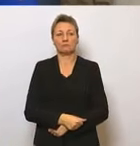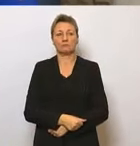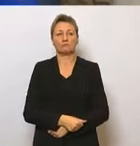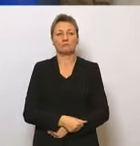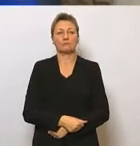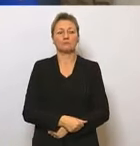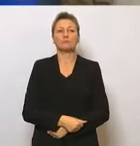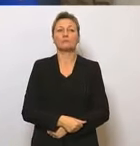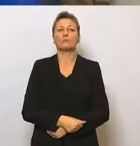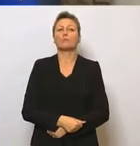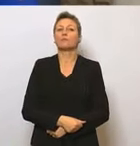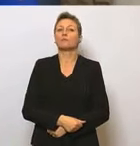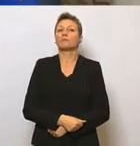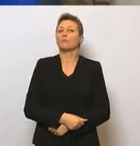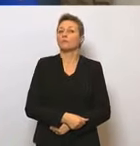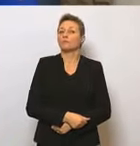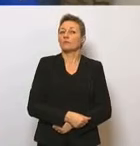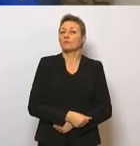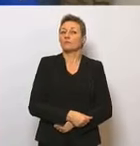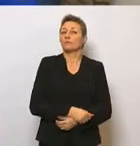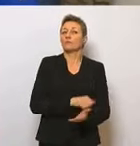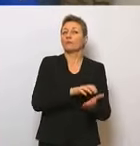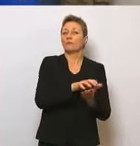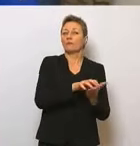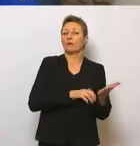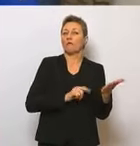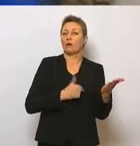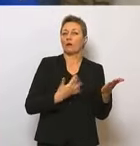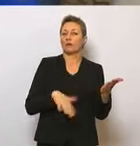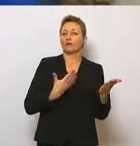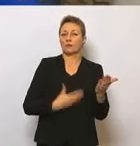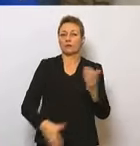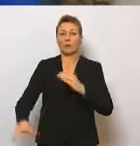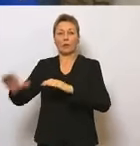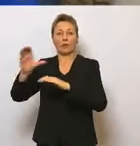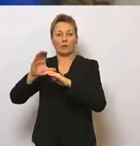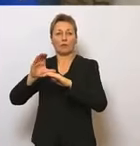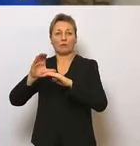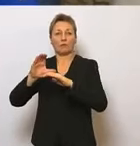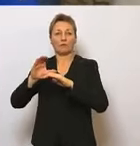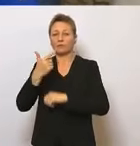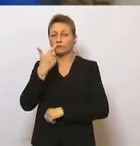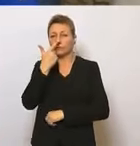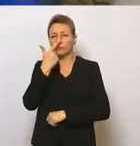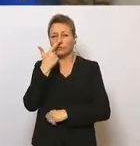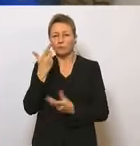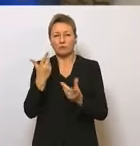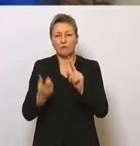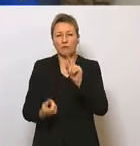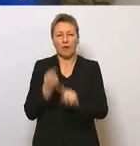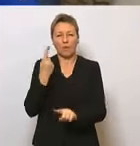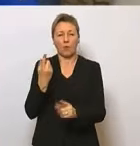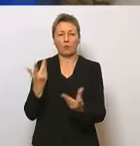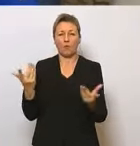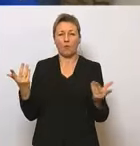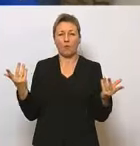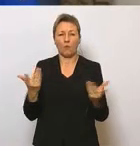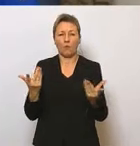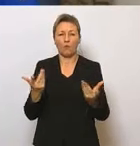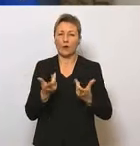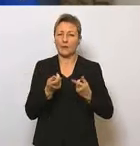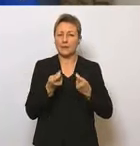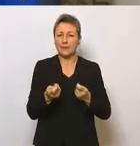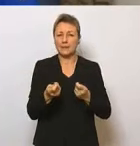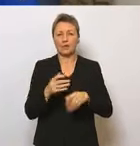compléments, mais je pense qu'il est important d'insister sur la mise en œuvre de la politique en